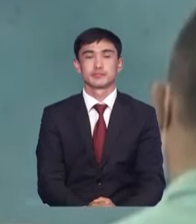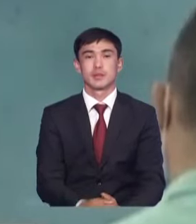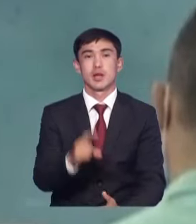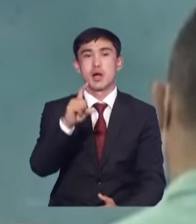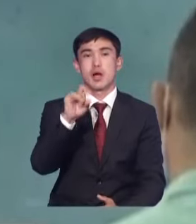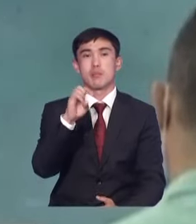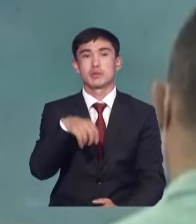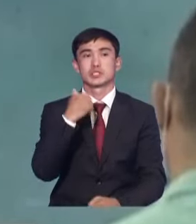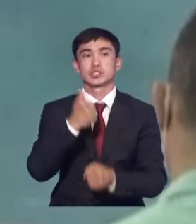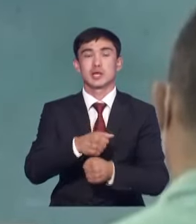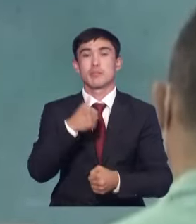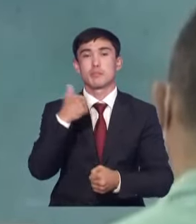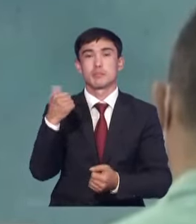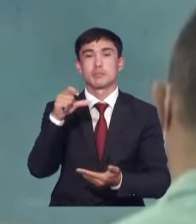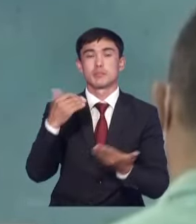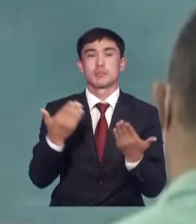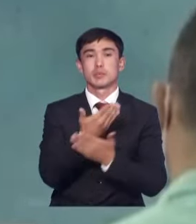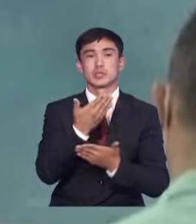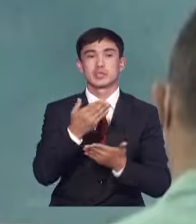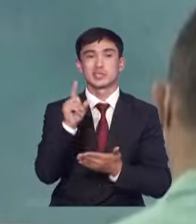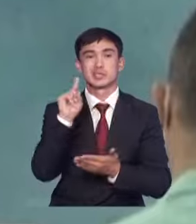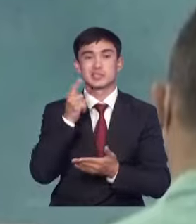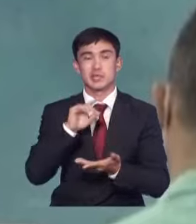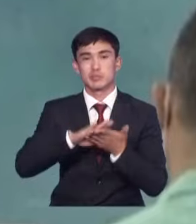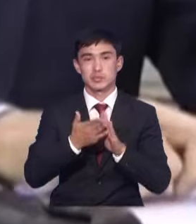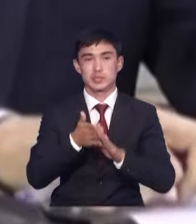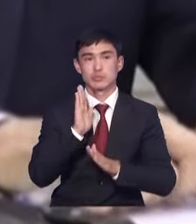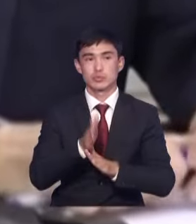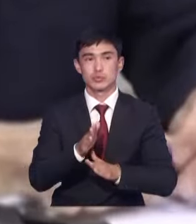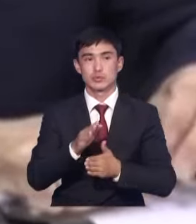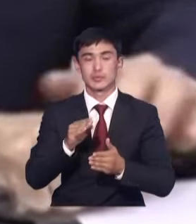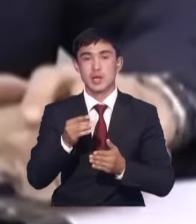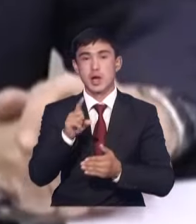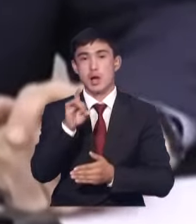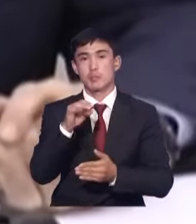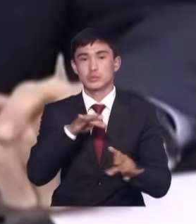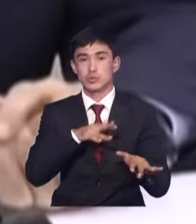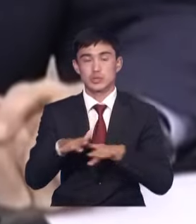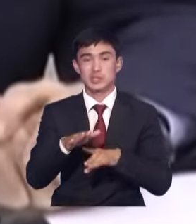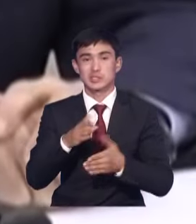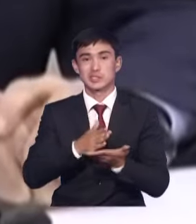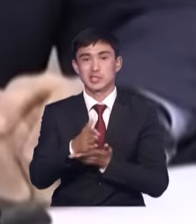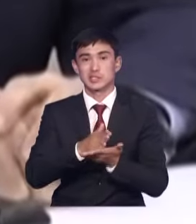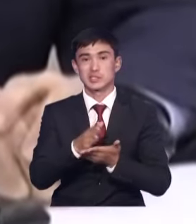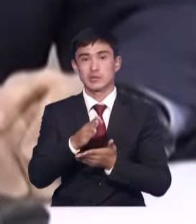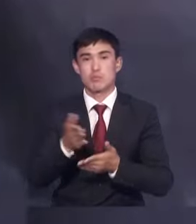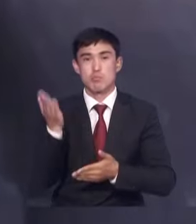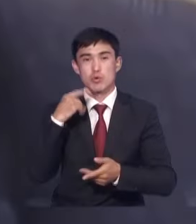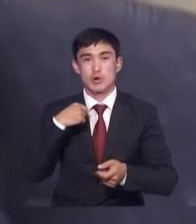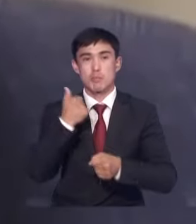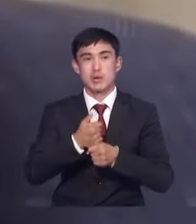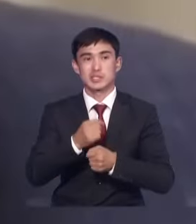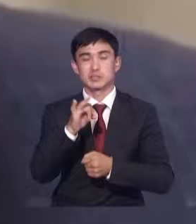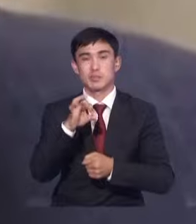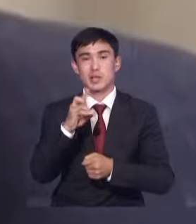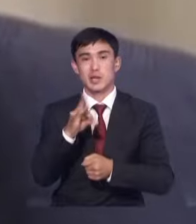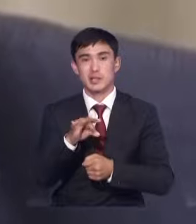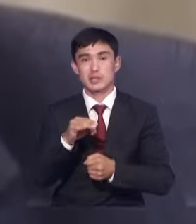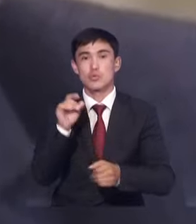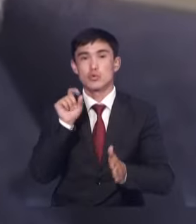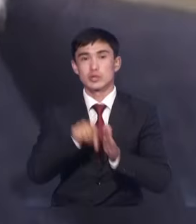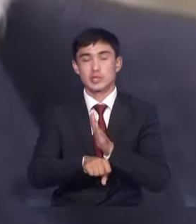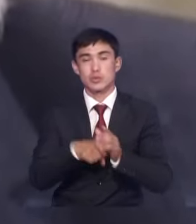Хамастың жаңа басшысы Израильмен бітімге келгісі келеді. Бұл туралы CNN жазды. Хамас қозғалысы саяси бюросының бұрынғы басшысы Исмаил Хания